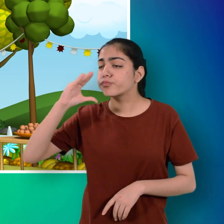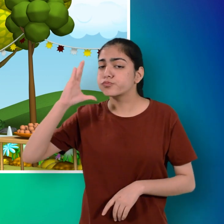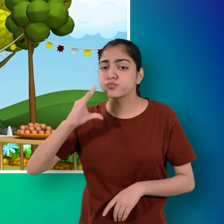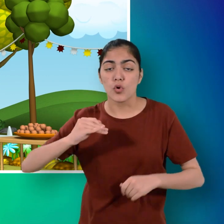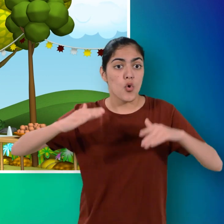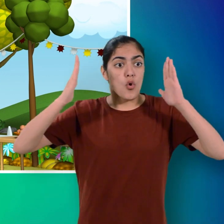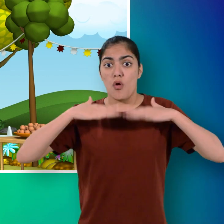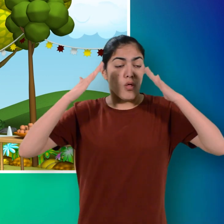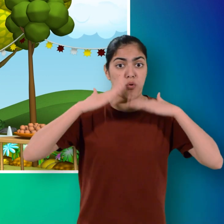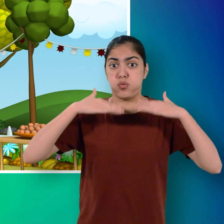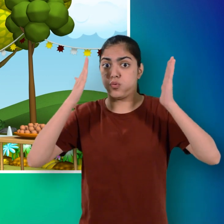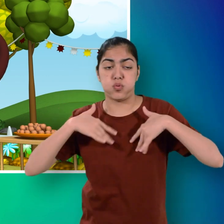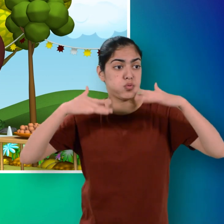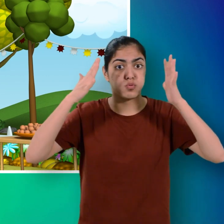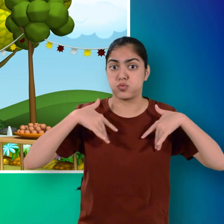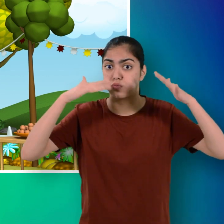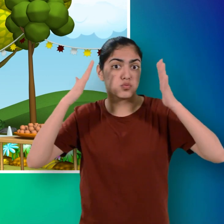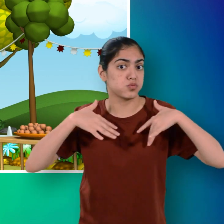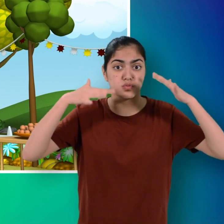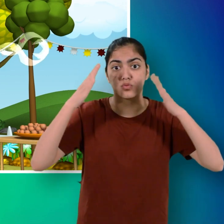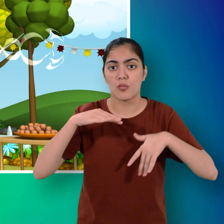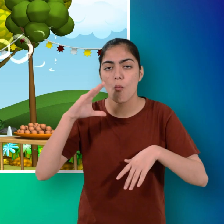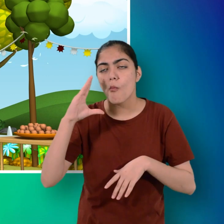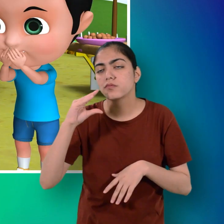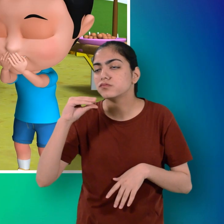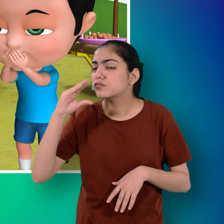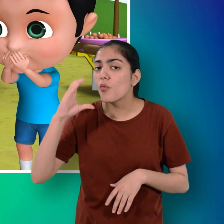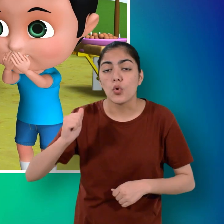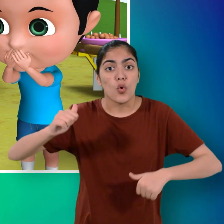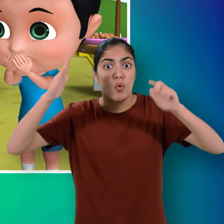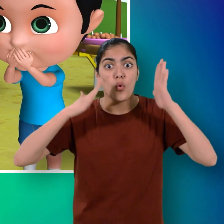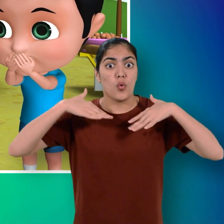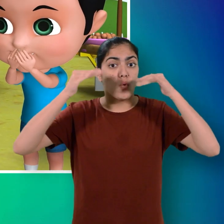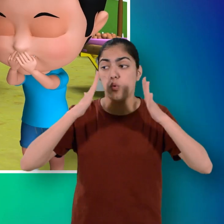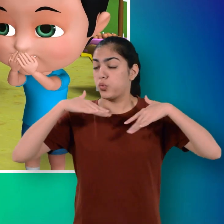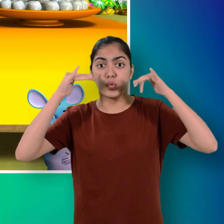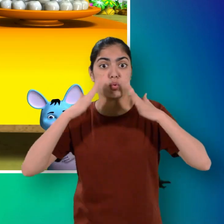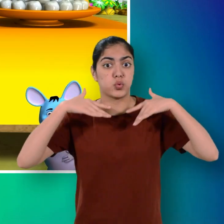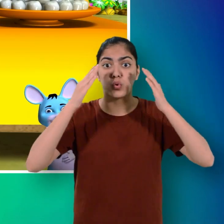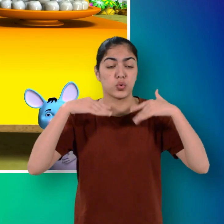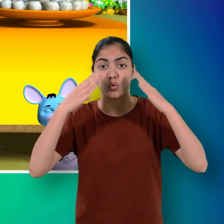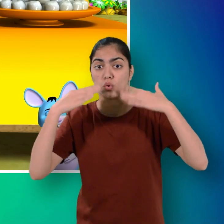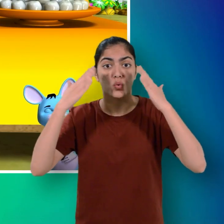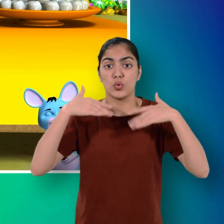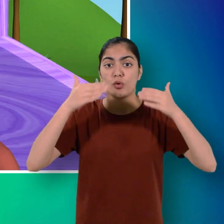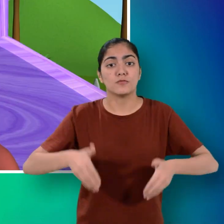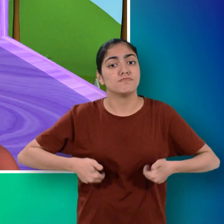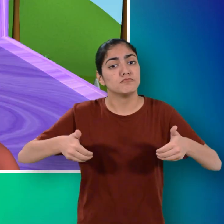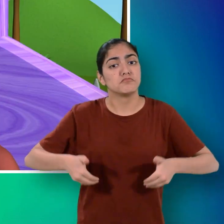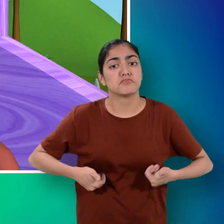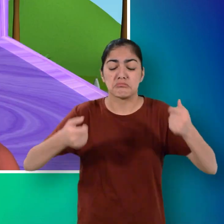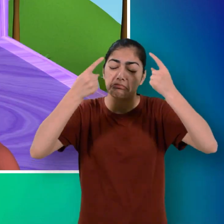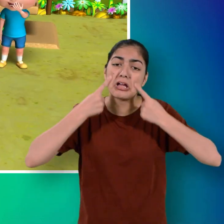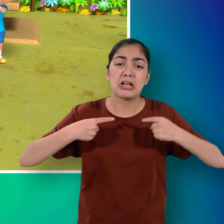से। नरम नरम था गरम गरम था जीभ जल गई लब से। नरम नरम था गरम गरम था जीभ जल